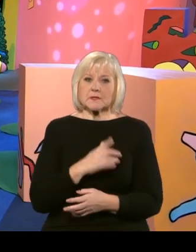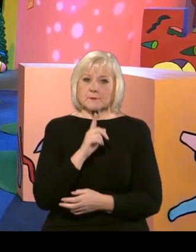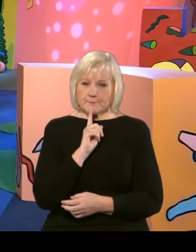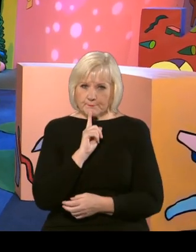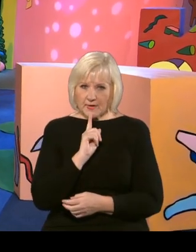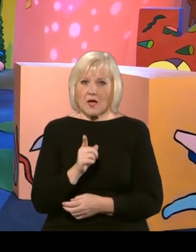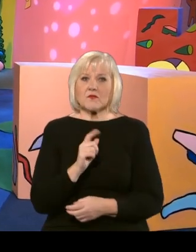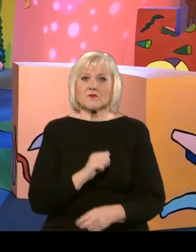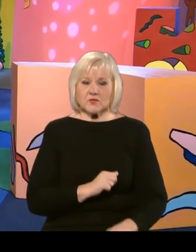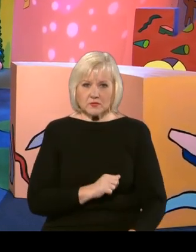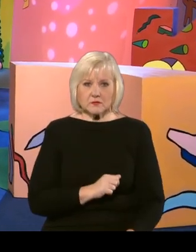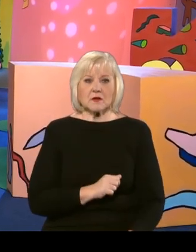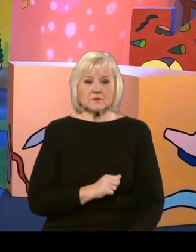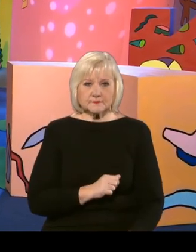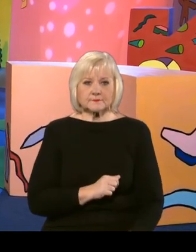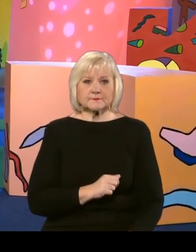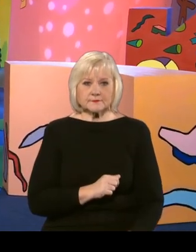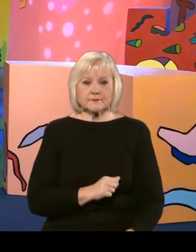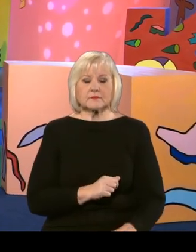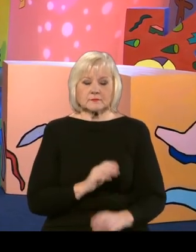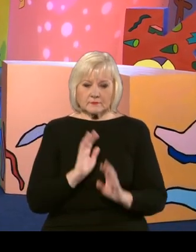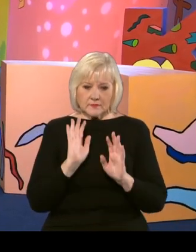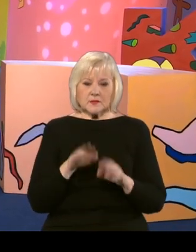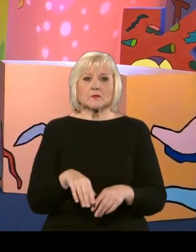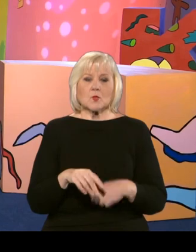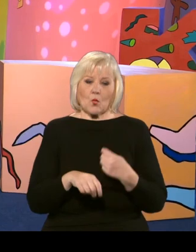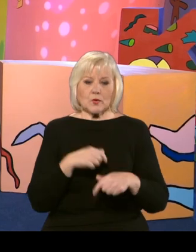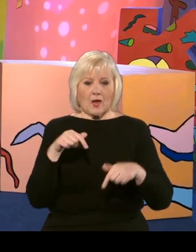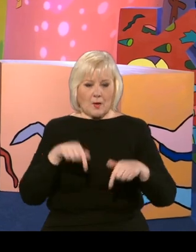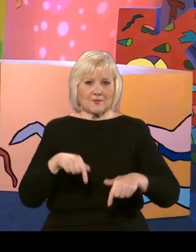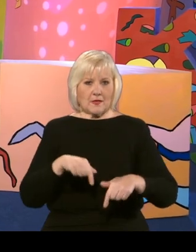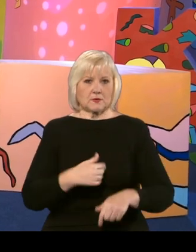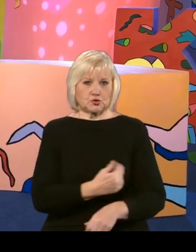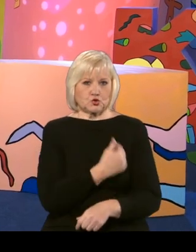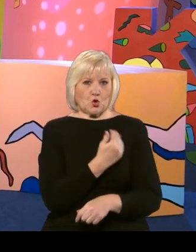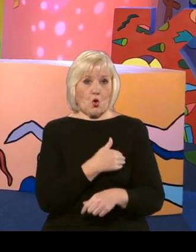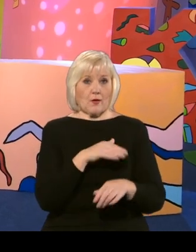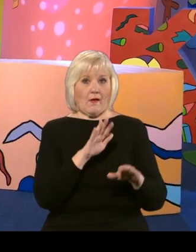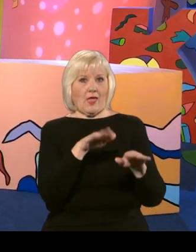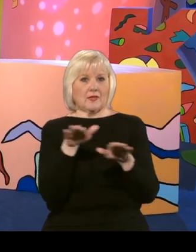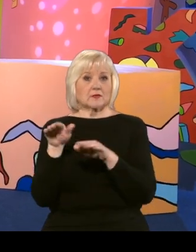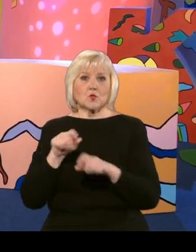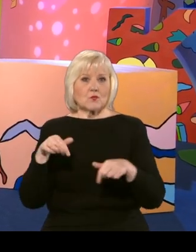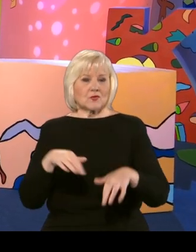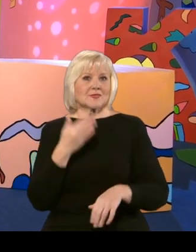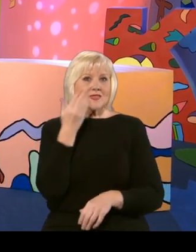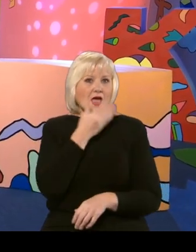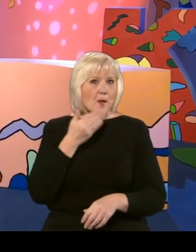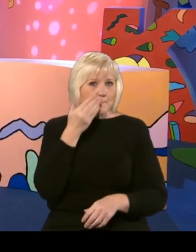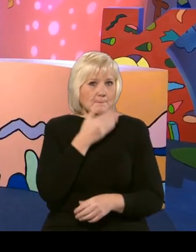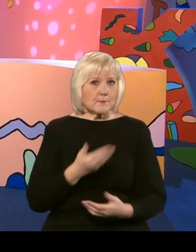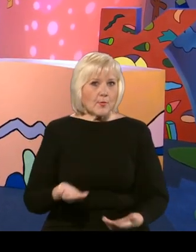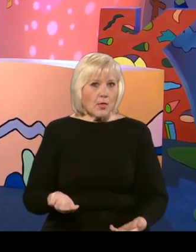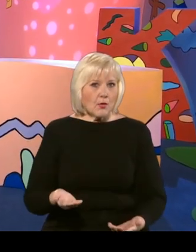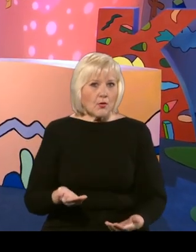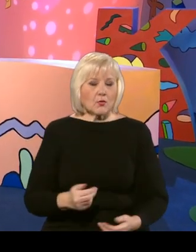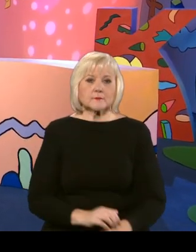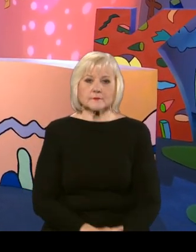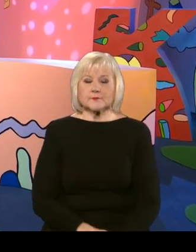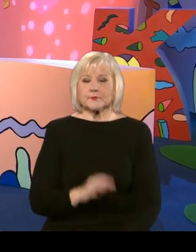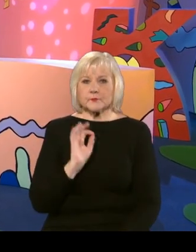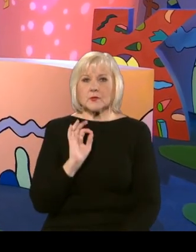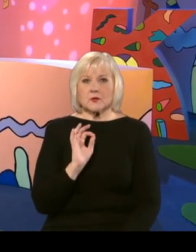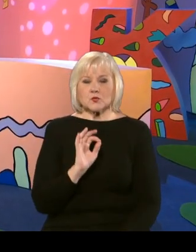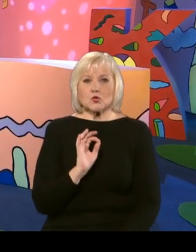Majdo, necháme ho proletět tady ve školce, protože tady je teplo. No tak to by se mu mohlo líbit. No tak